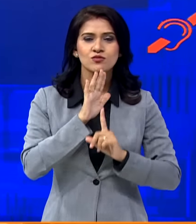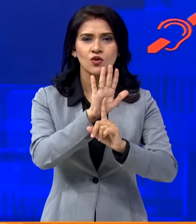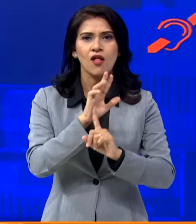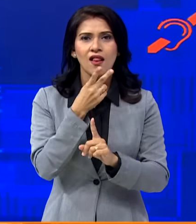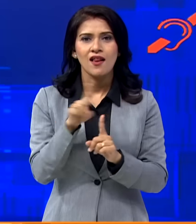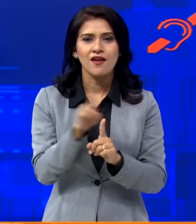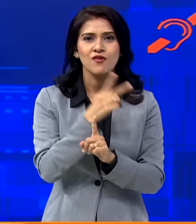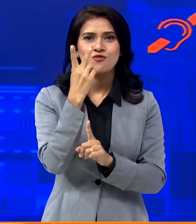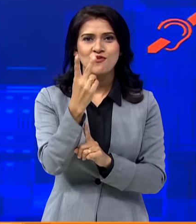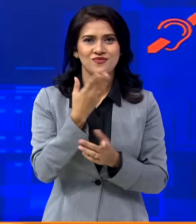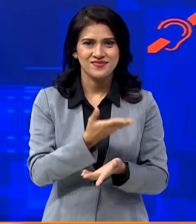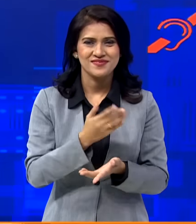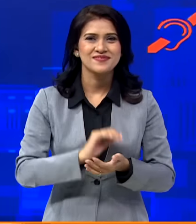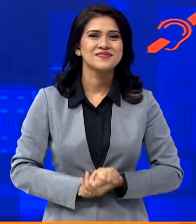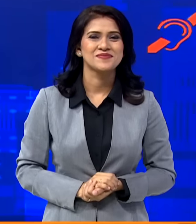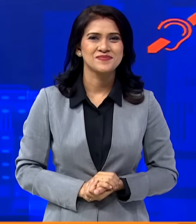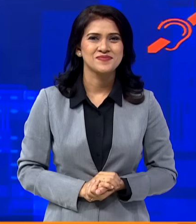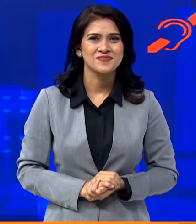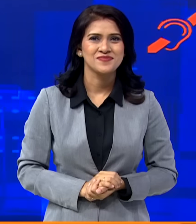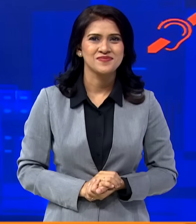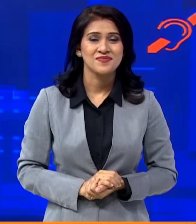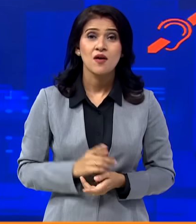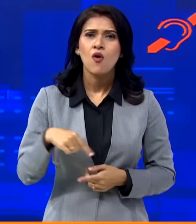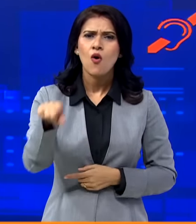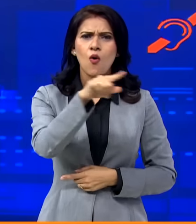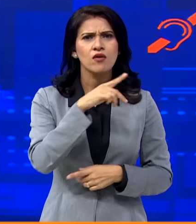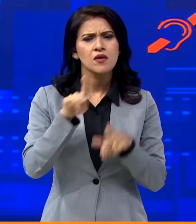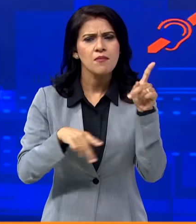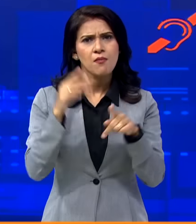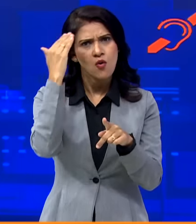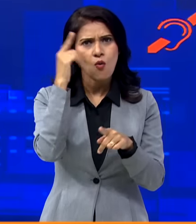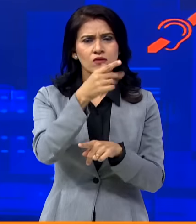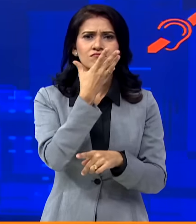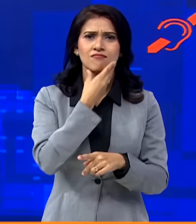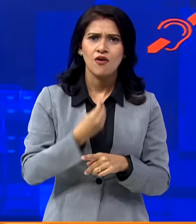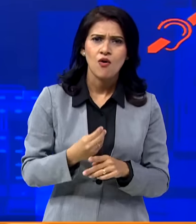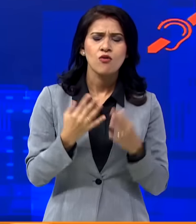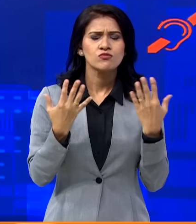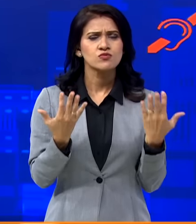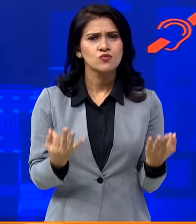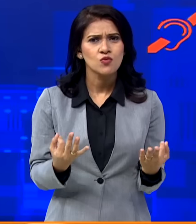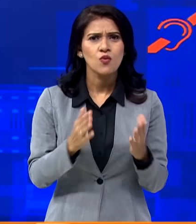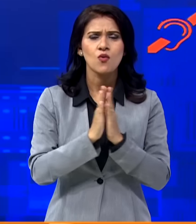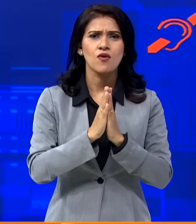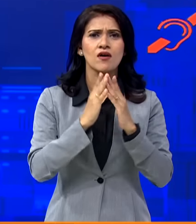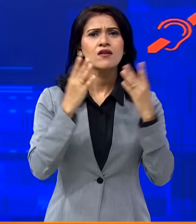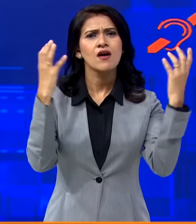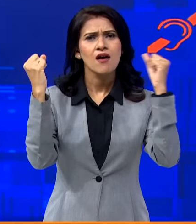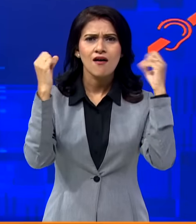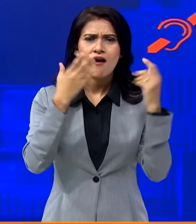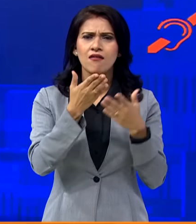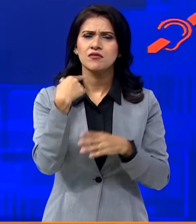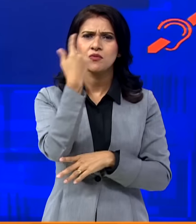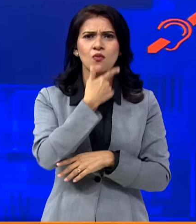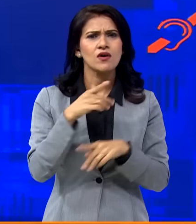हैं आचार्य जी जनता तो आपका यह रूप जानती है आचार्य का महात्मा का साधु का